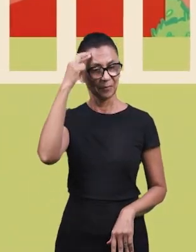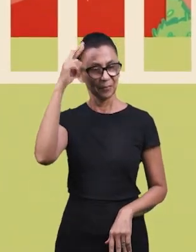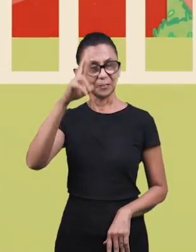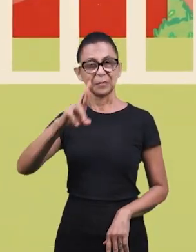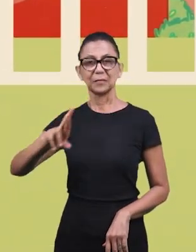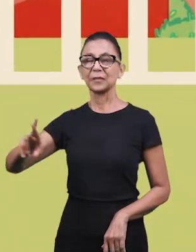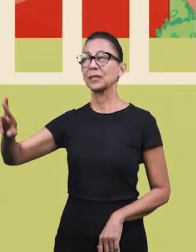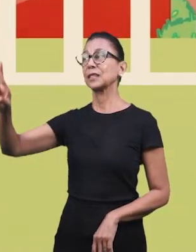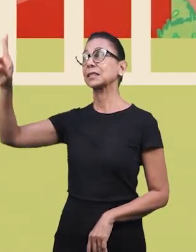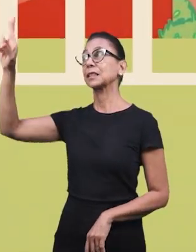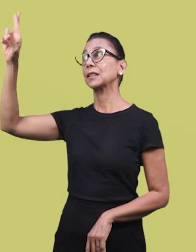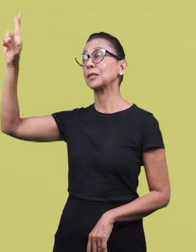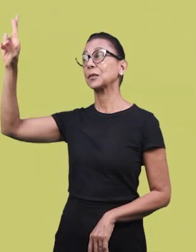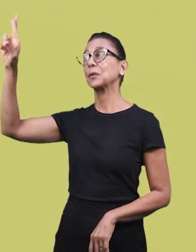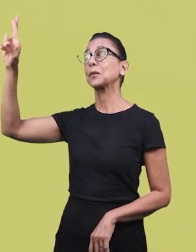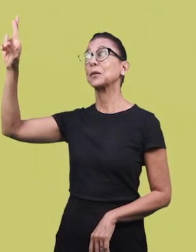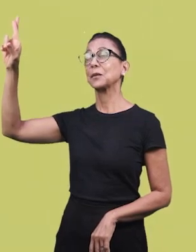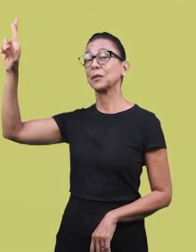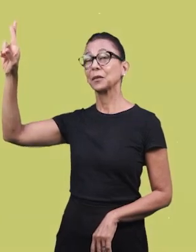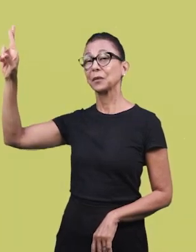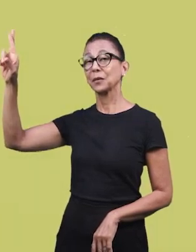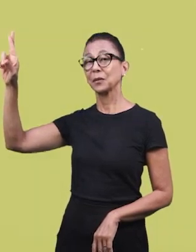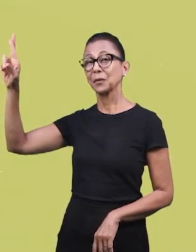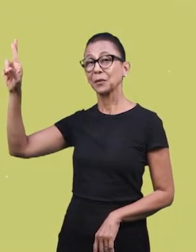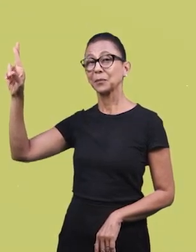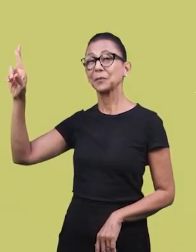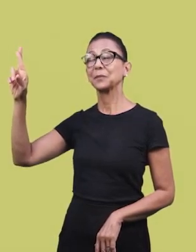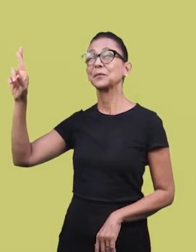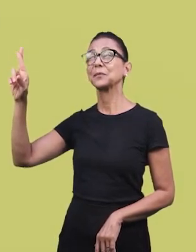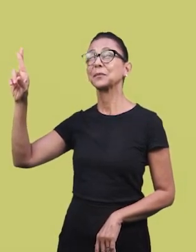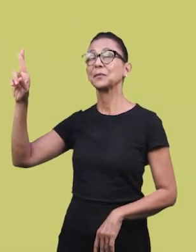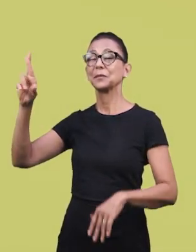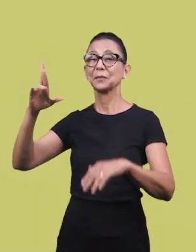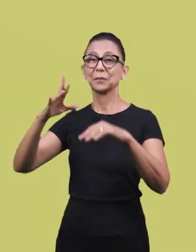Сердце обновленное спасением твоим.